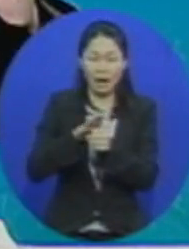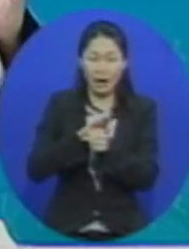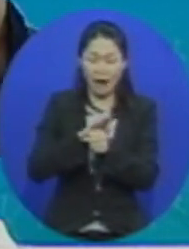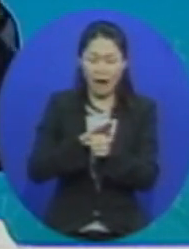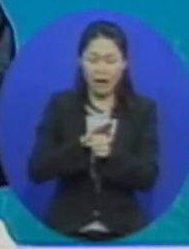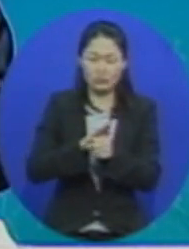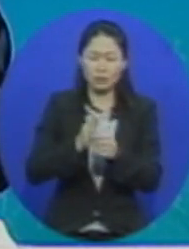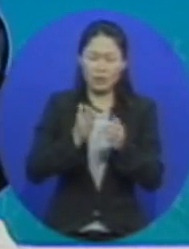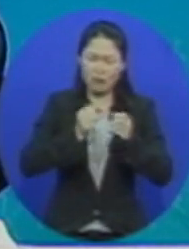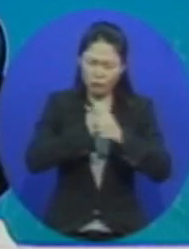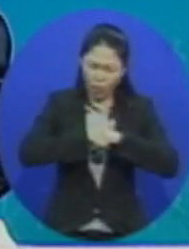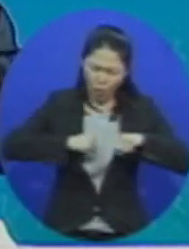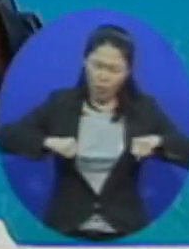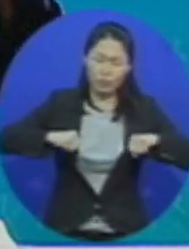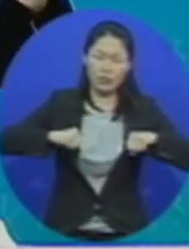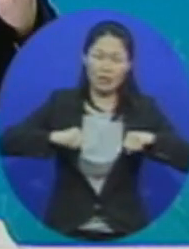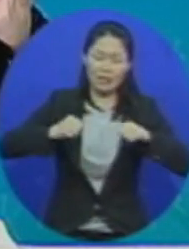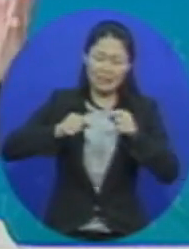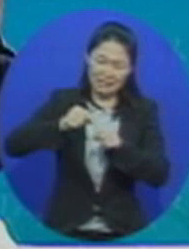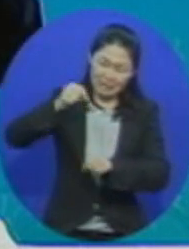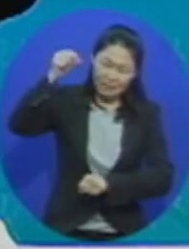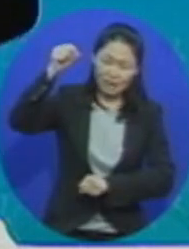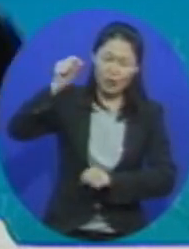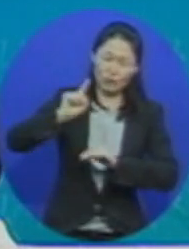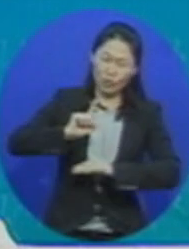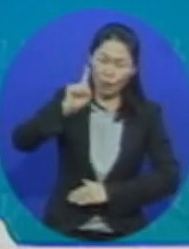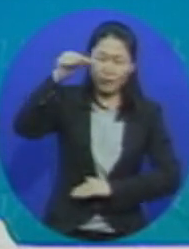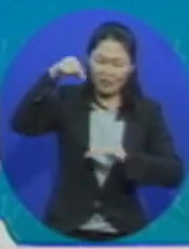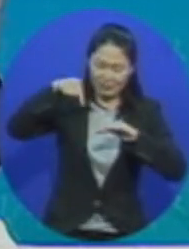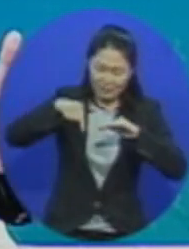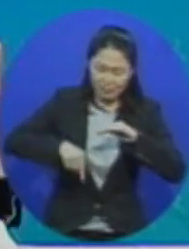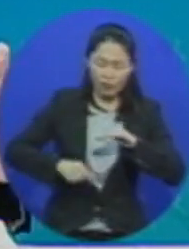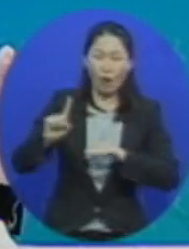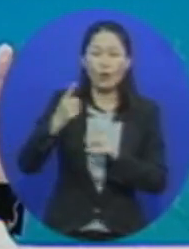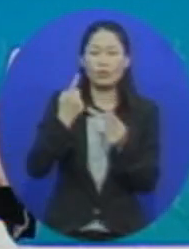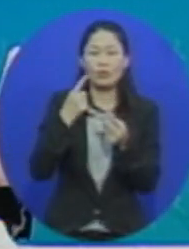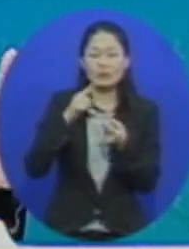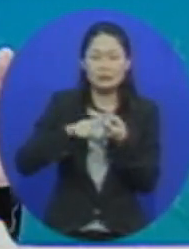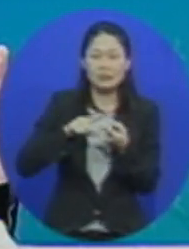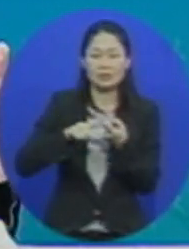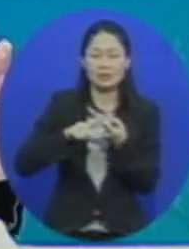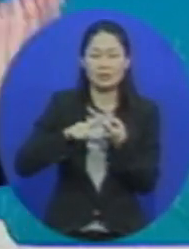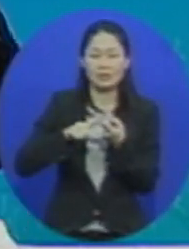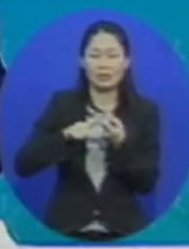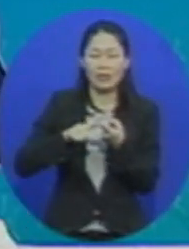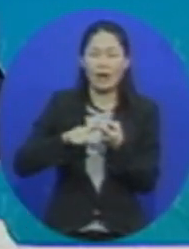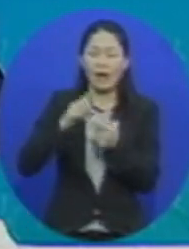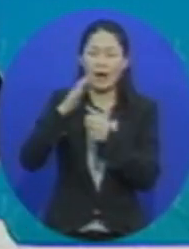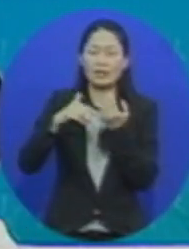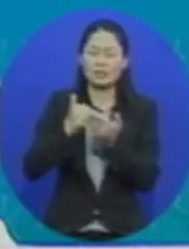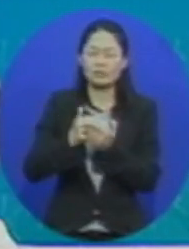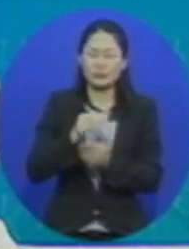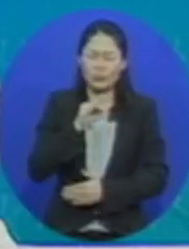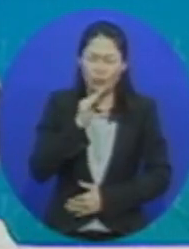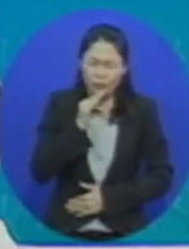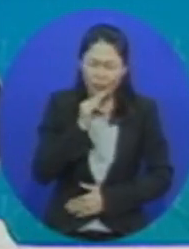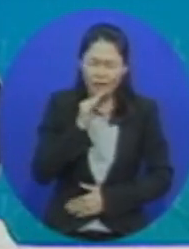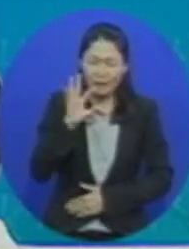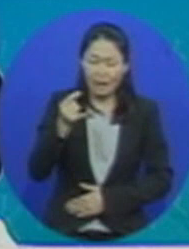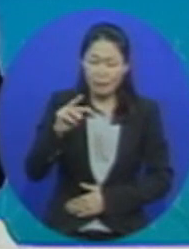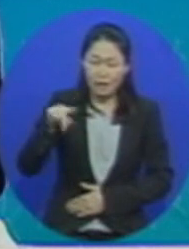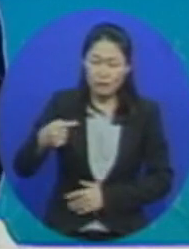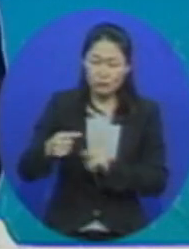넓이와 또 그 길이와 높이와 깊이가 어떠한 지를 하나님 제발 에베소 교회